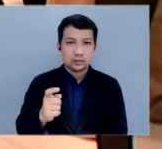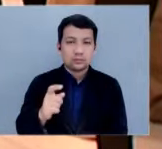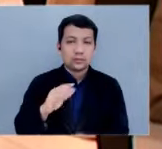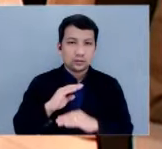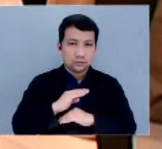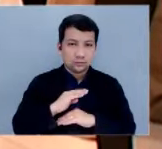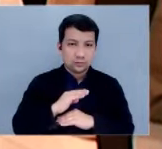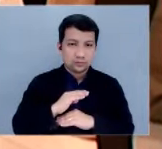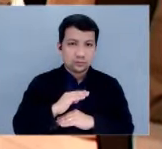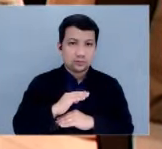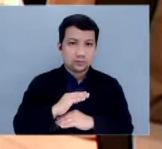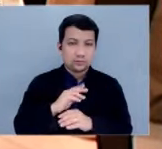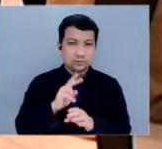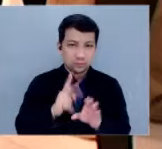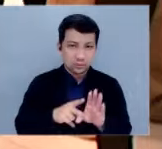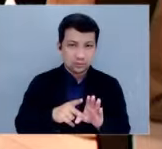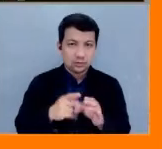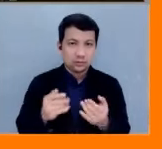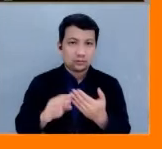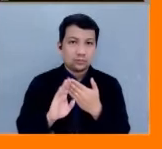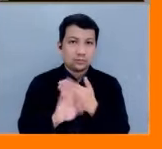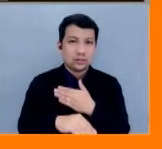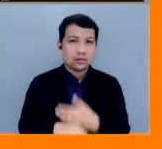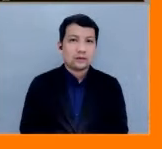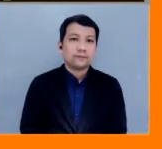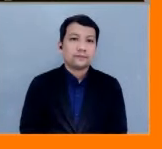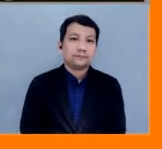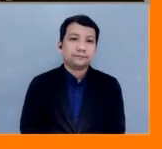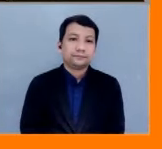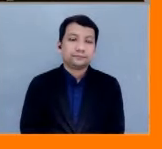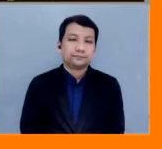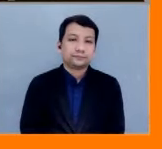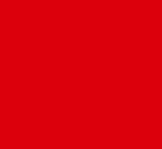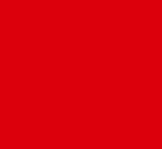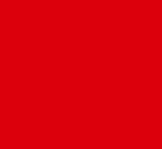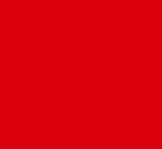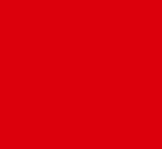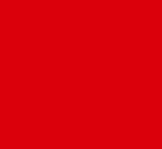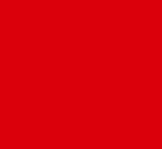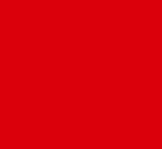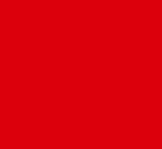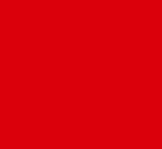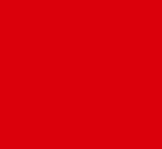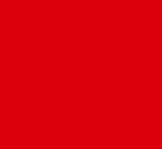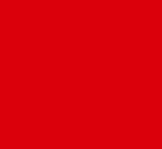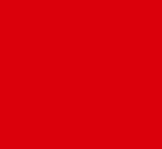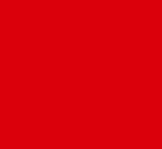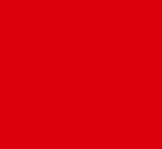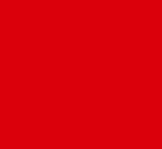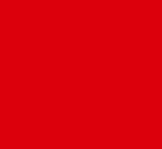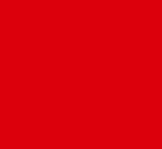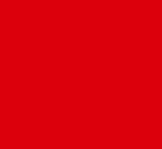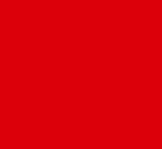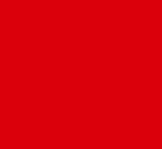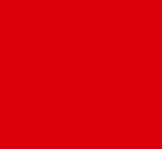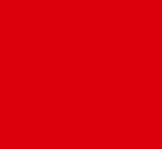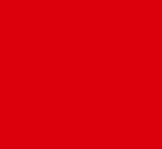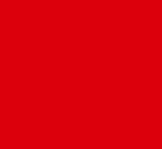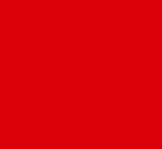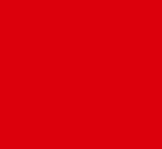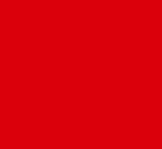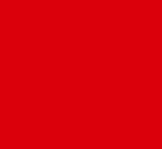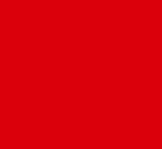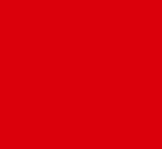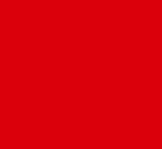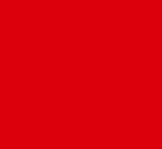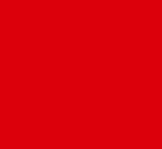mga pasahero dito. Balik sa inyo. Maraming salamat, Brian Basa. Mga kapatid, Cheryl Cosim po, huwag maging huli